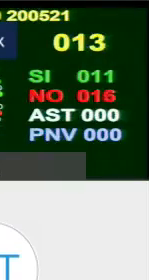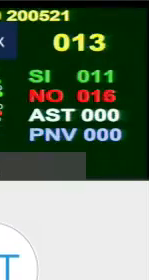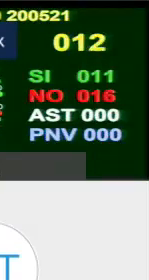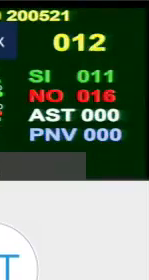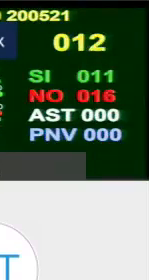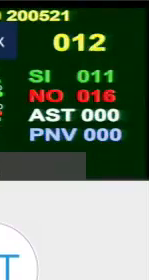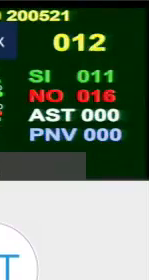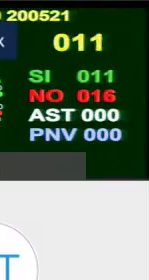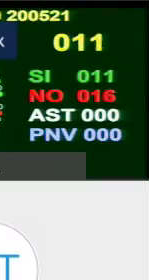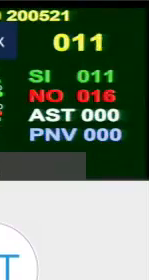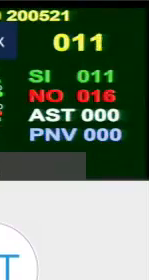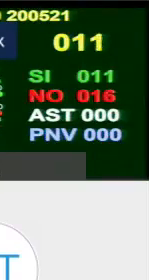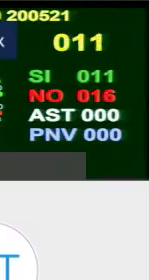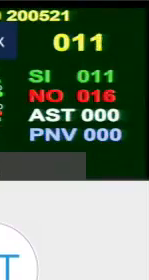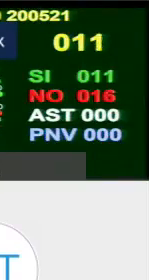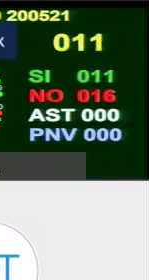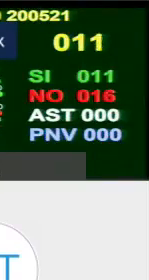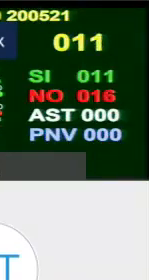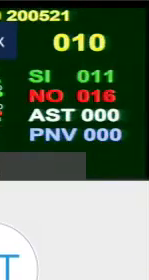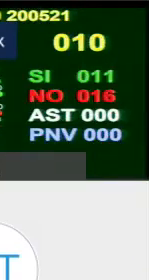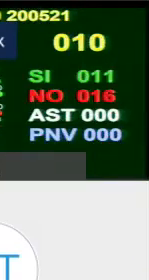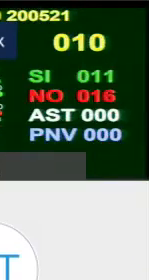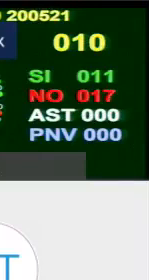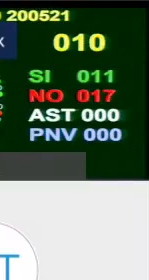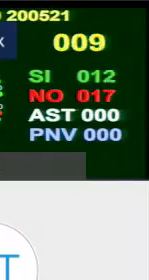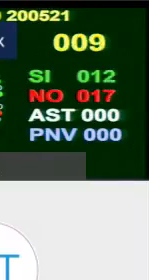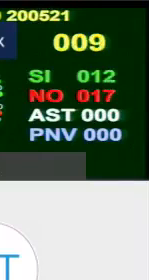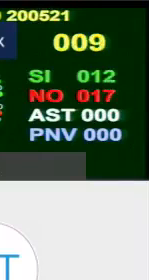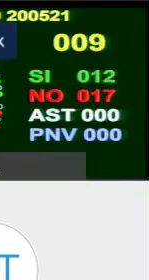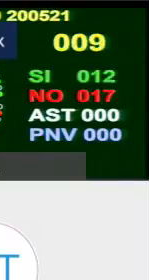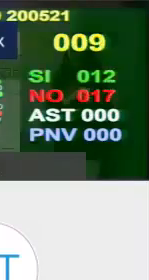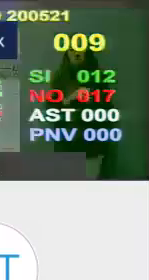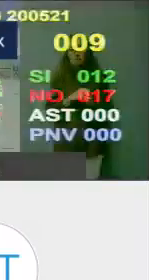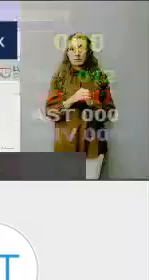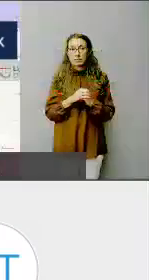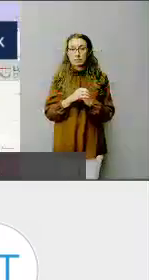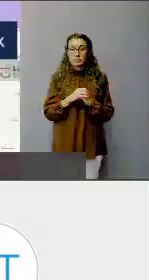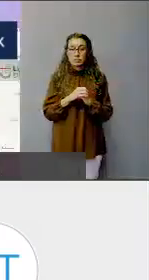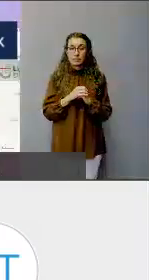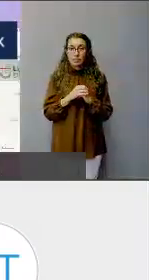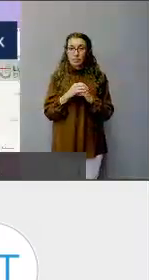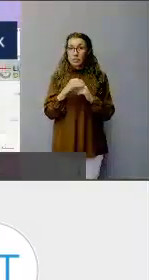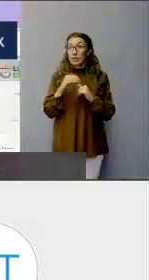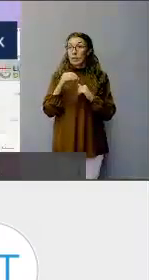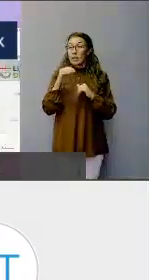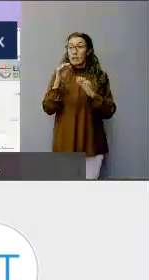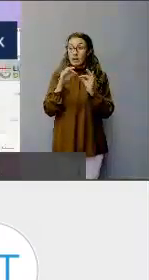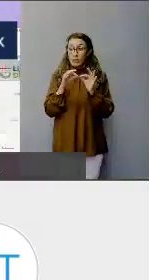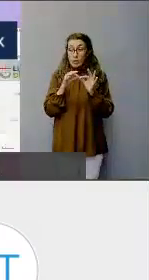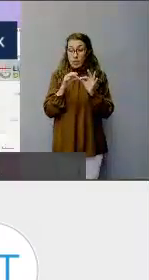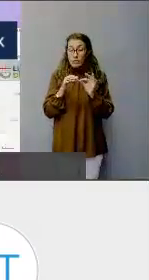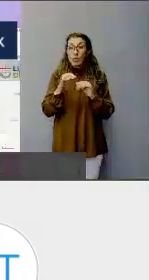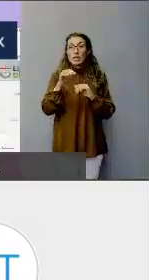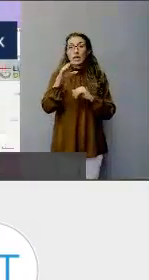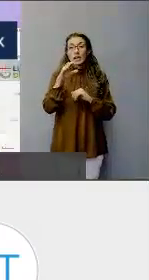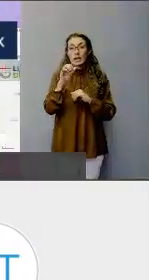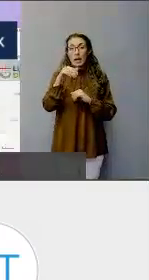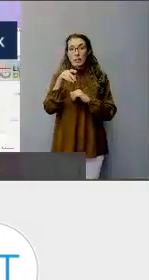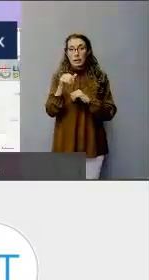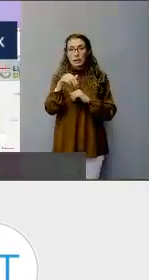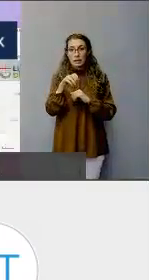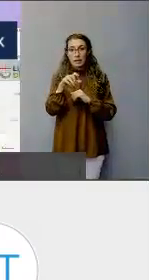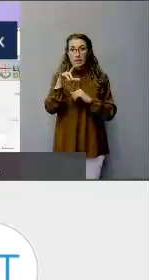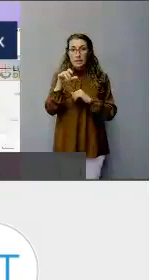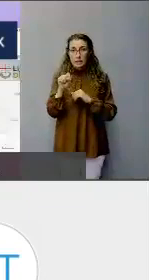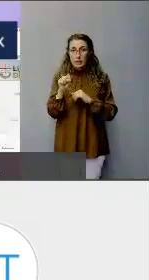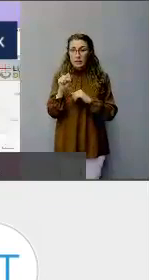favorevole favorevoli consigliera vedente dopo le ri consigliera consigliere campanella